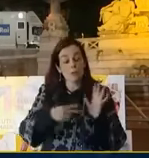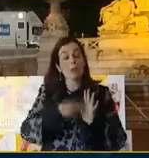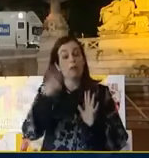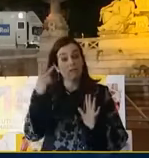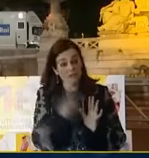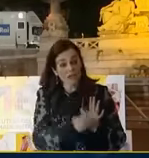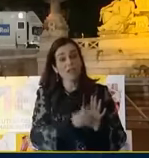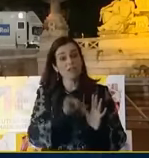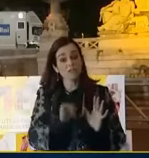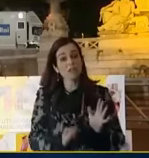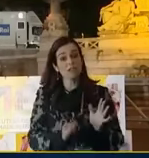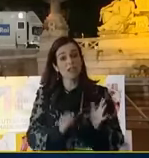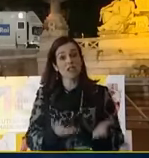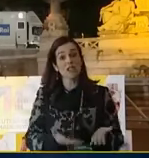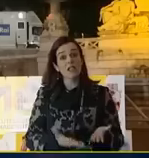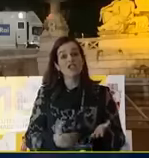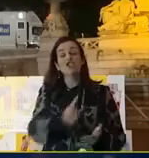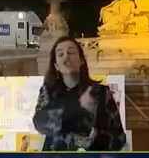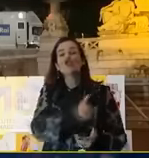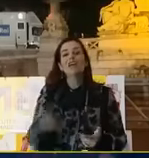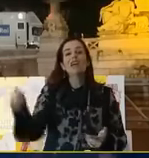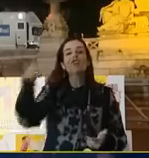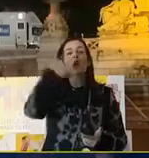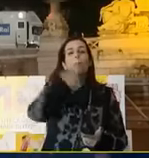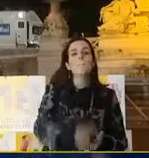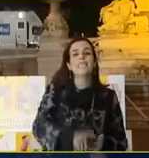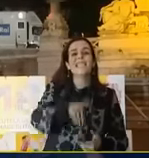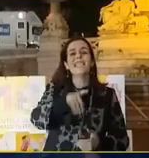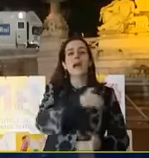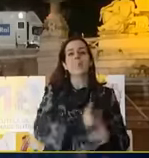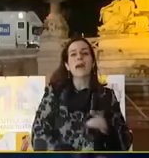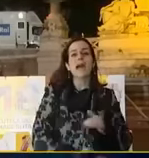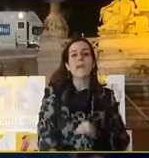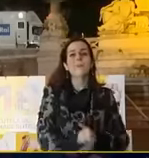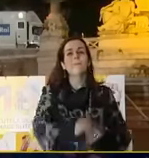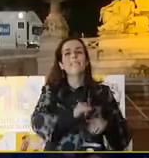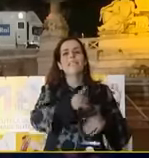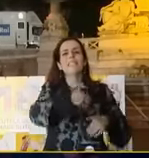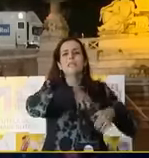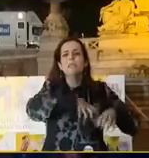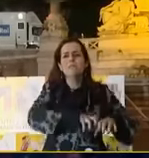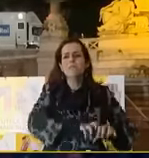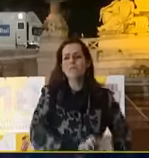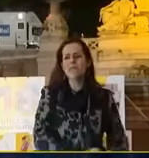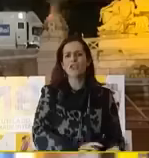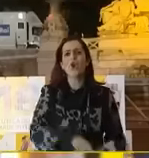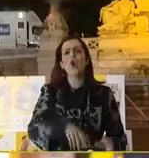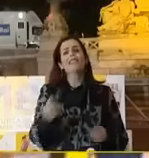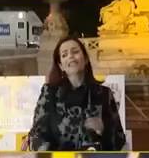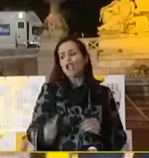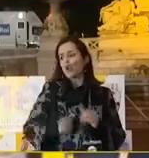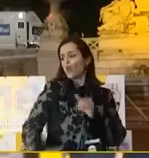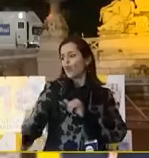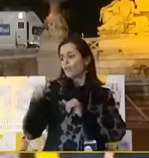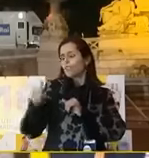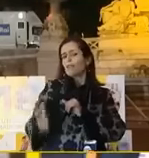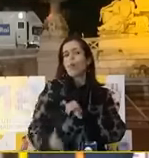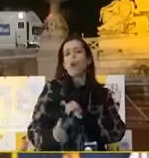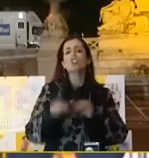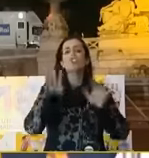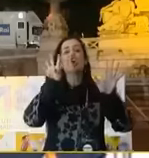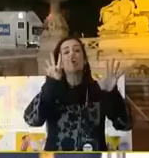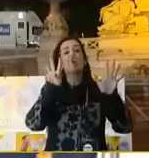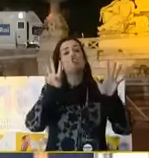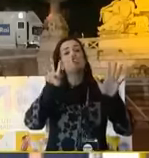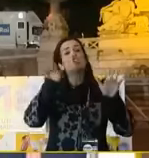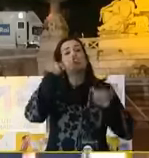2012 adesso, sono nati quasi 100.000 bambini in meno, solo nell'ultimo anno 9.000 bambini in meno. Allora